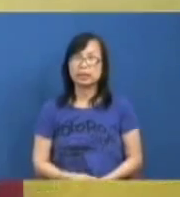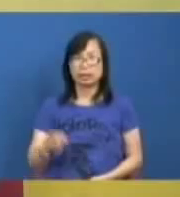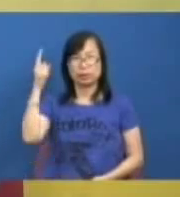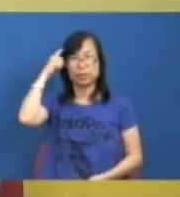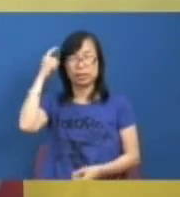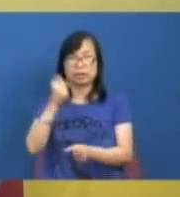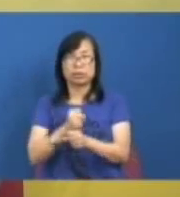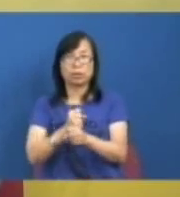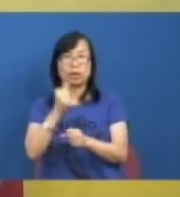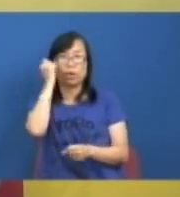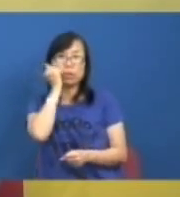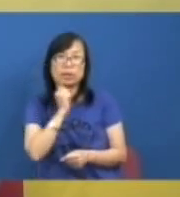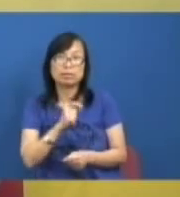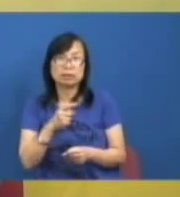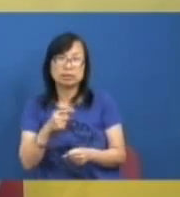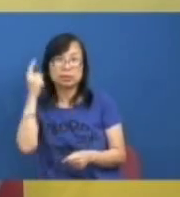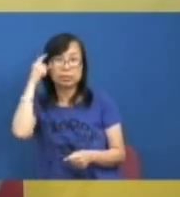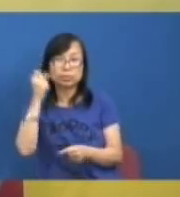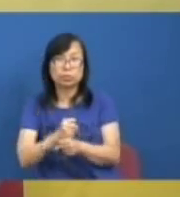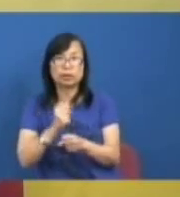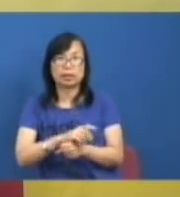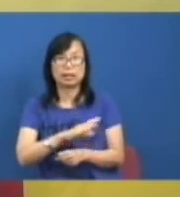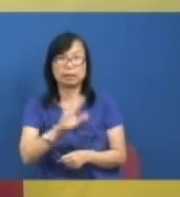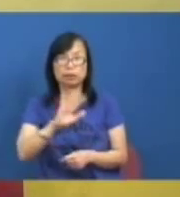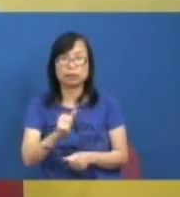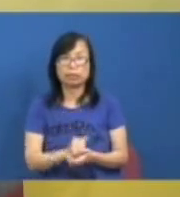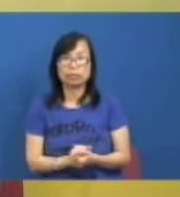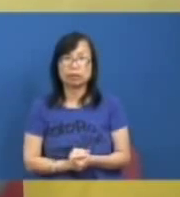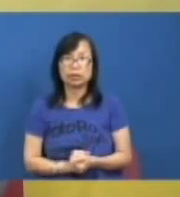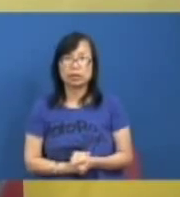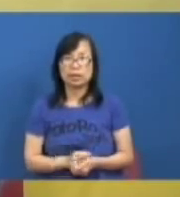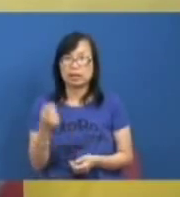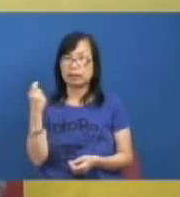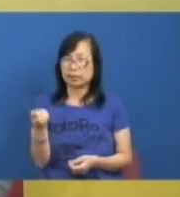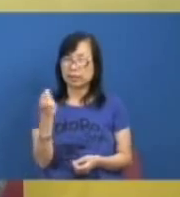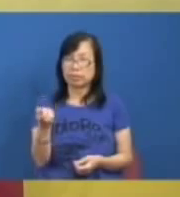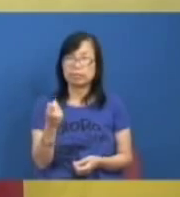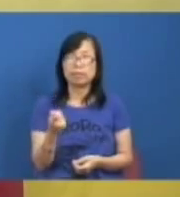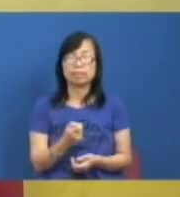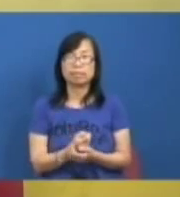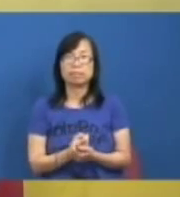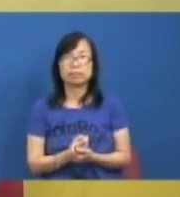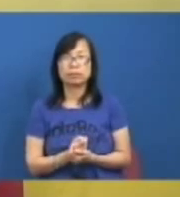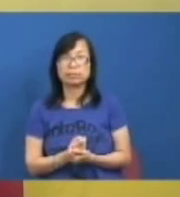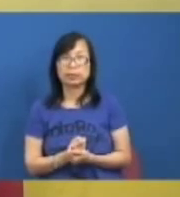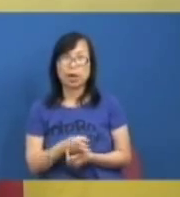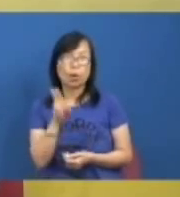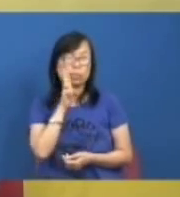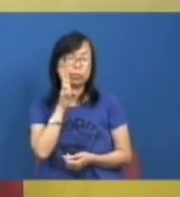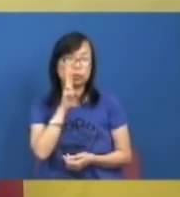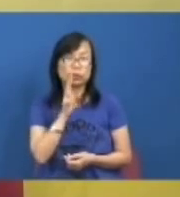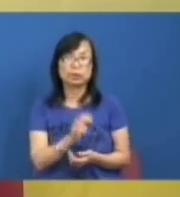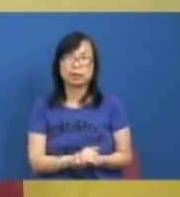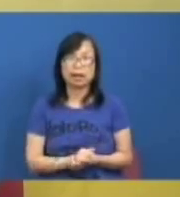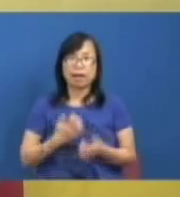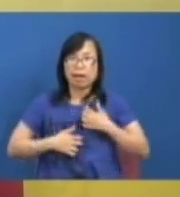啊！即係老人家識做啊！都你就當佢超人啦、啊。咁其實有啲簡易嘅嘢，可能有啲譬如話緊